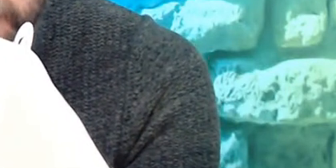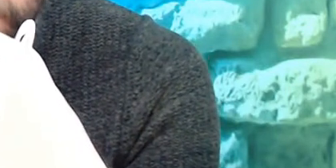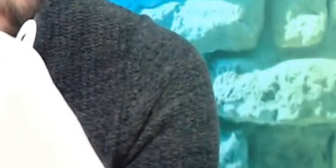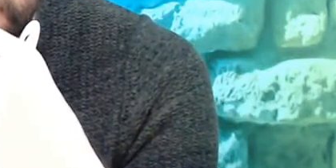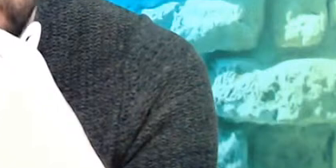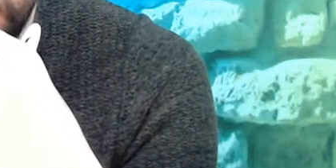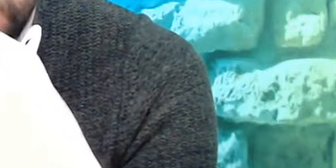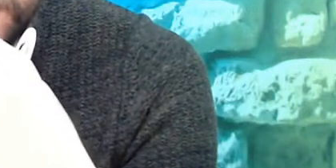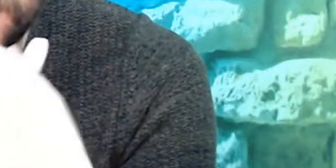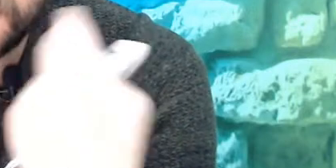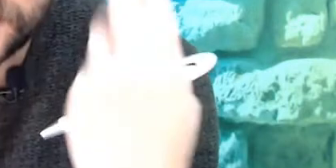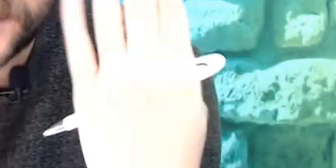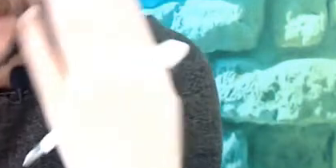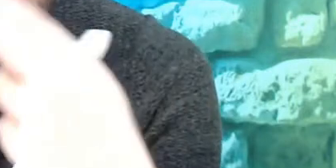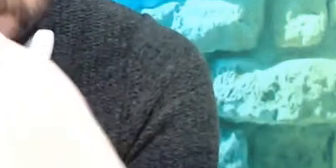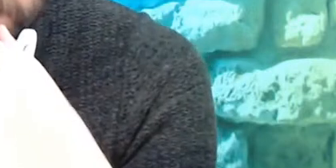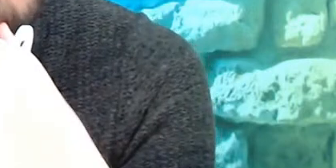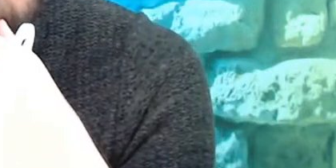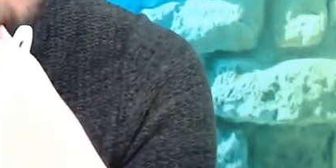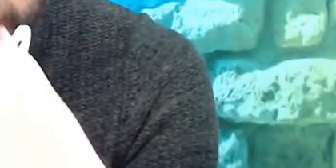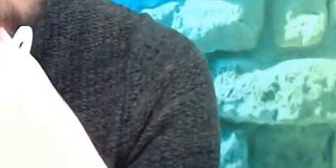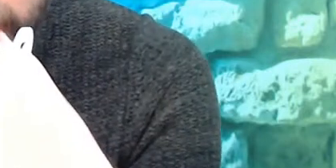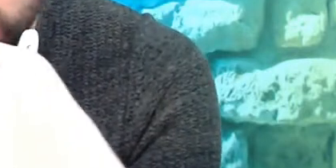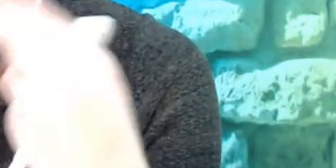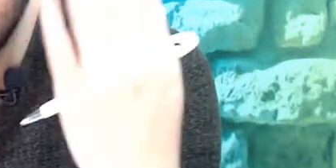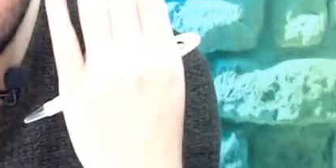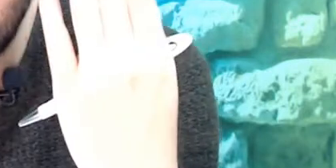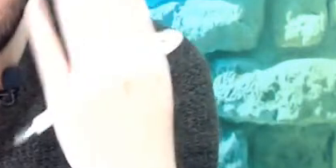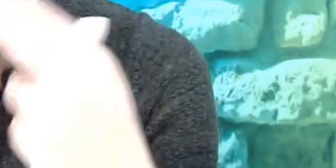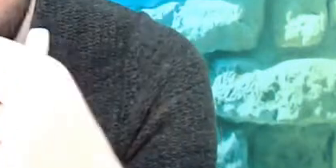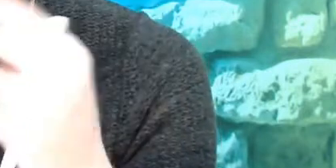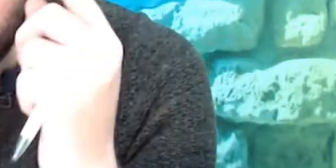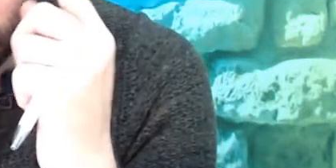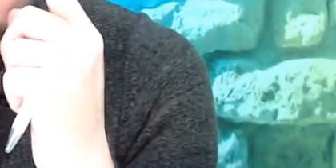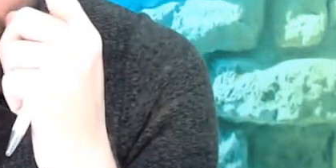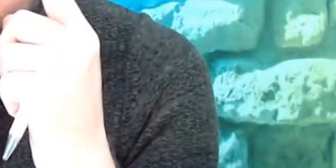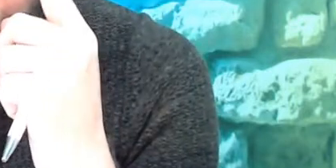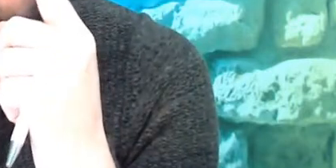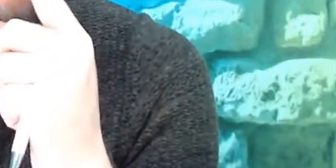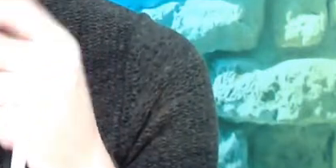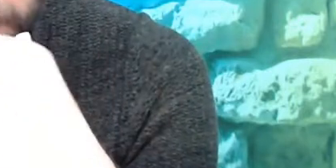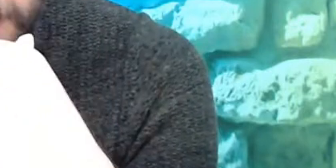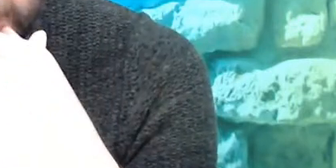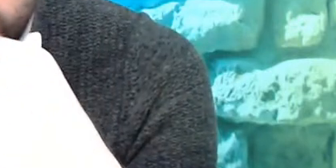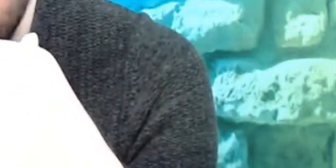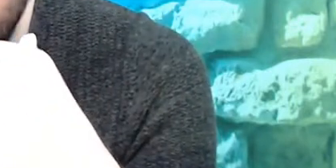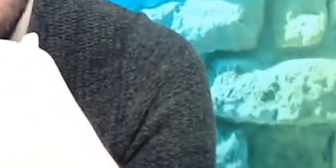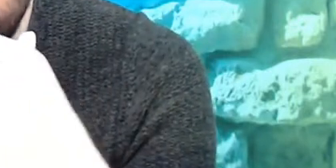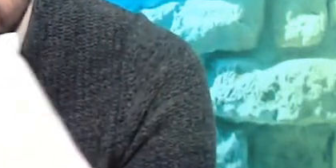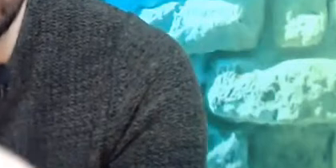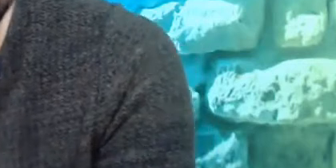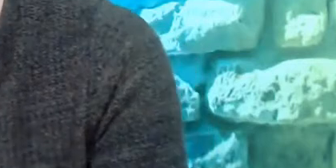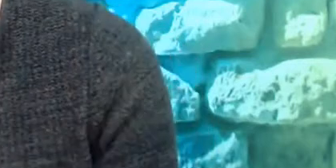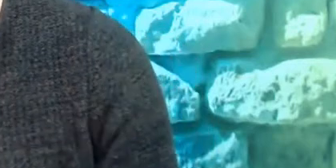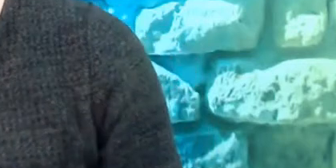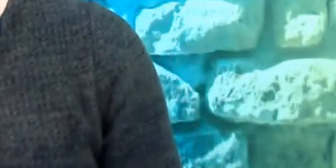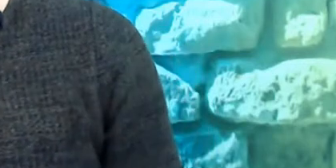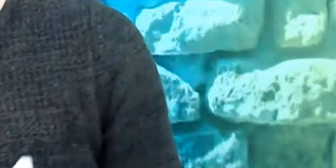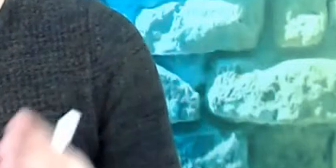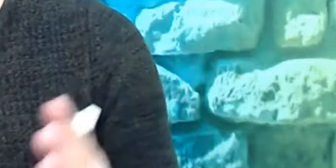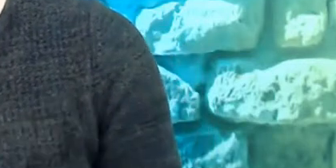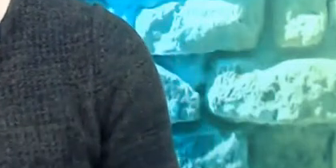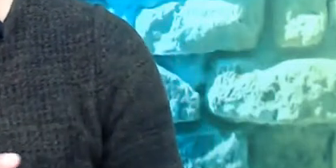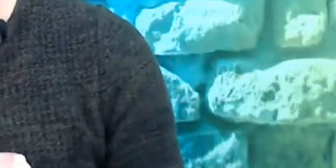az rakamlar. Keşke daha yüksek izlense ama o takdiri de halkımıza bırakalım. İlerleyen zamanlarda inşallah daha